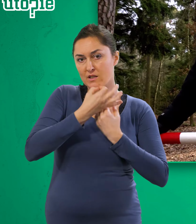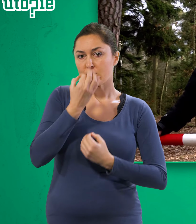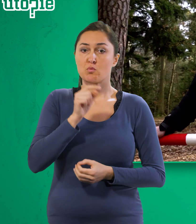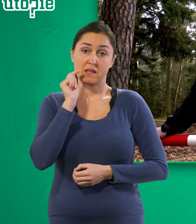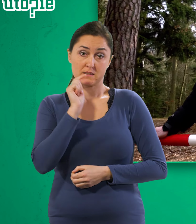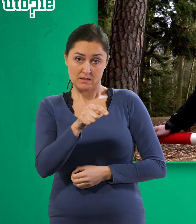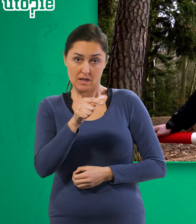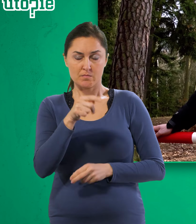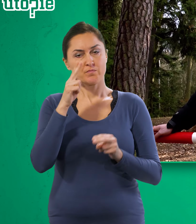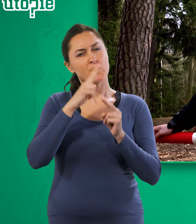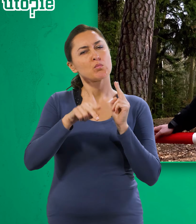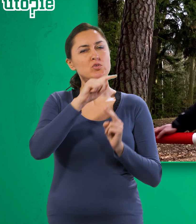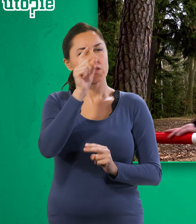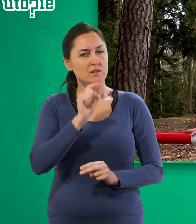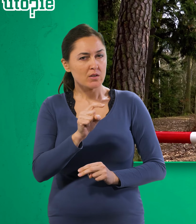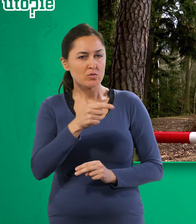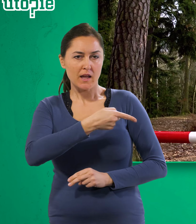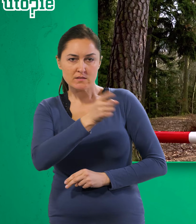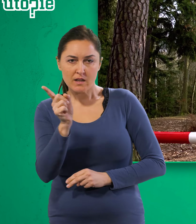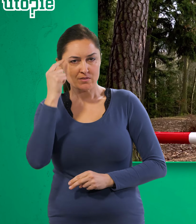cestě radši nechoď.